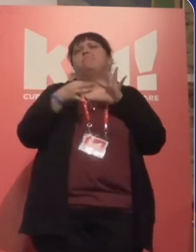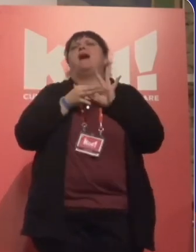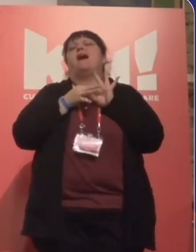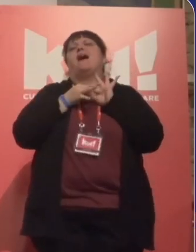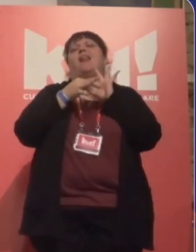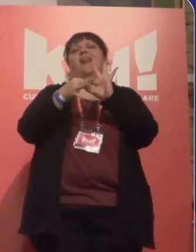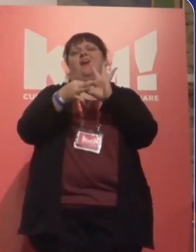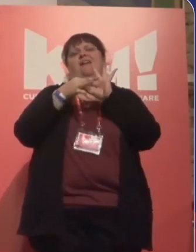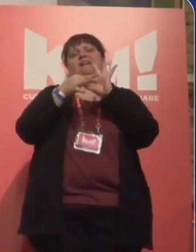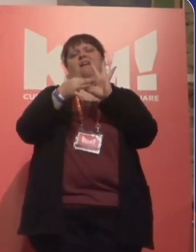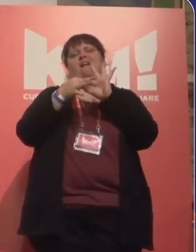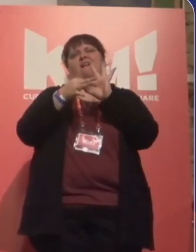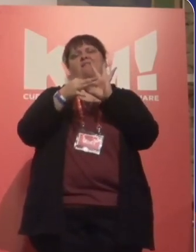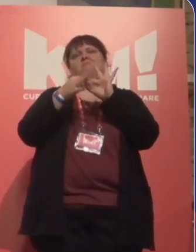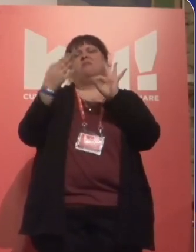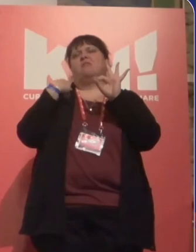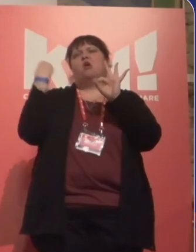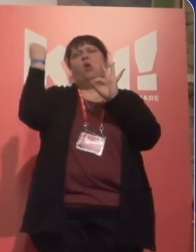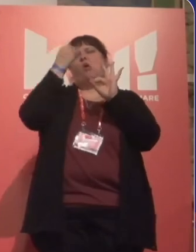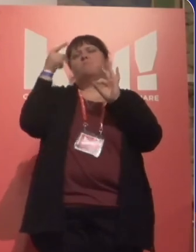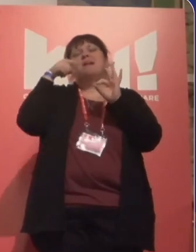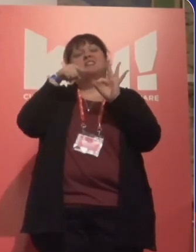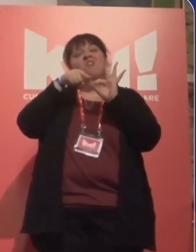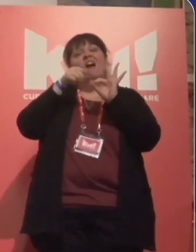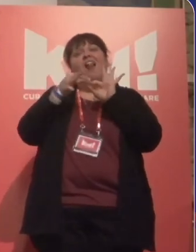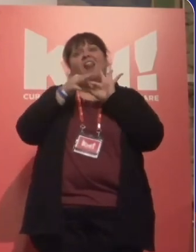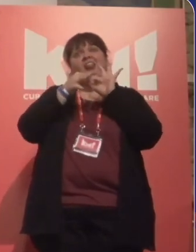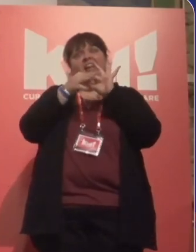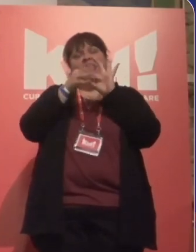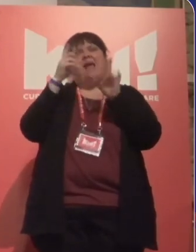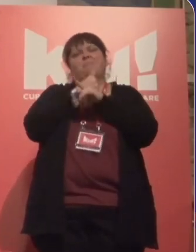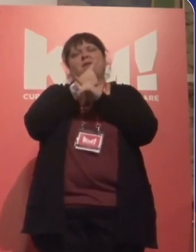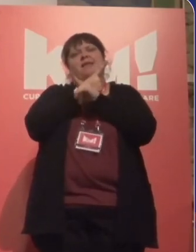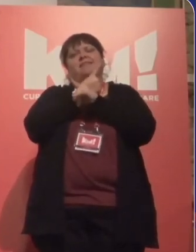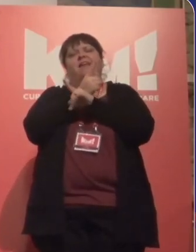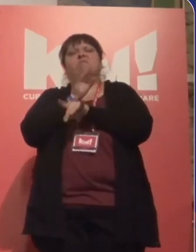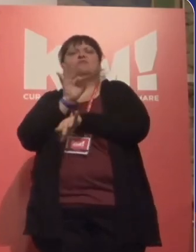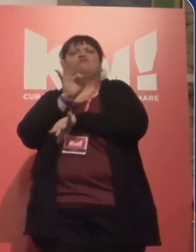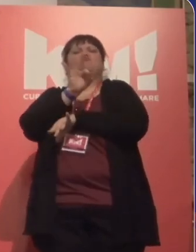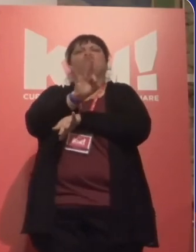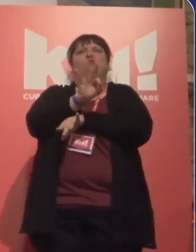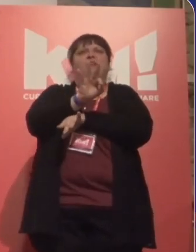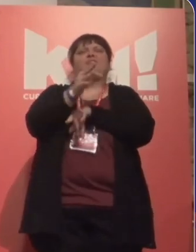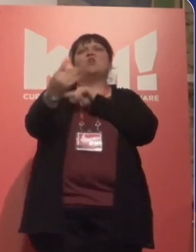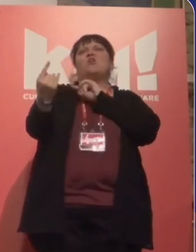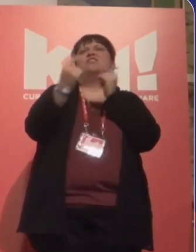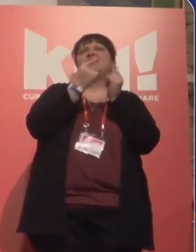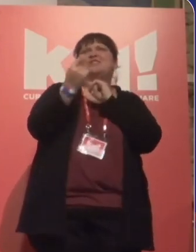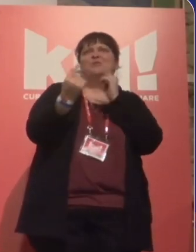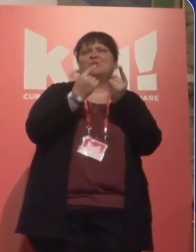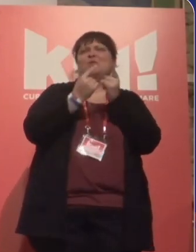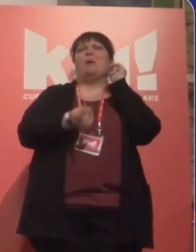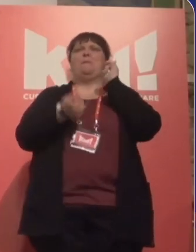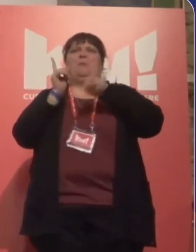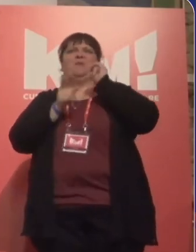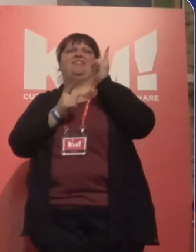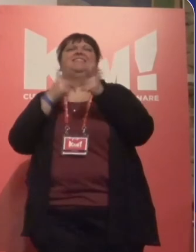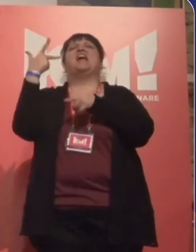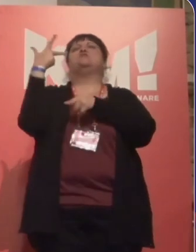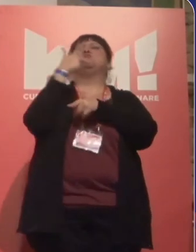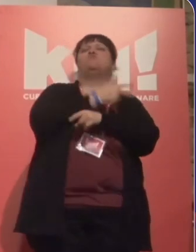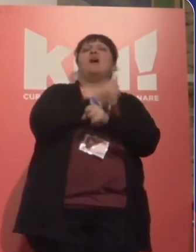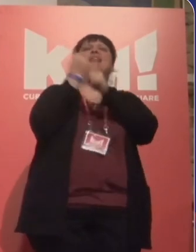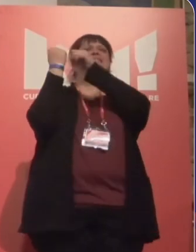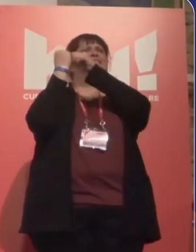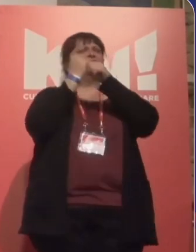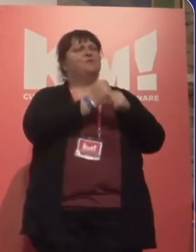centro dell'azione sociale civile politica istituzionale mi piacerebbe sentirlo di più anche nei dibattiti